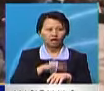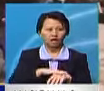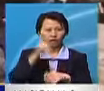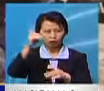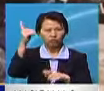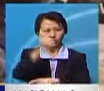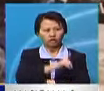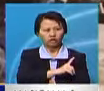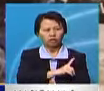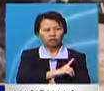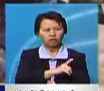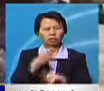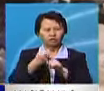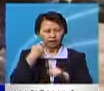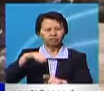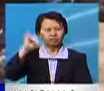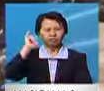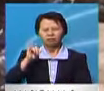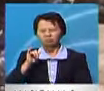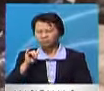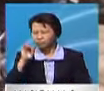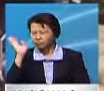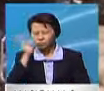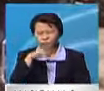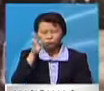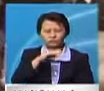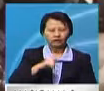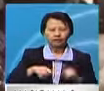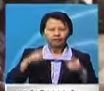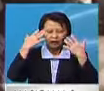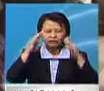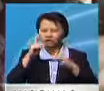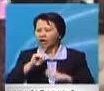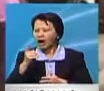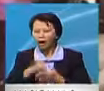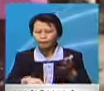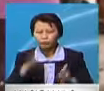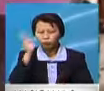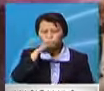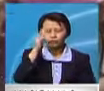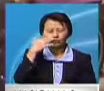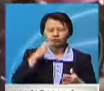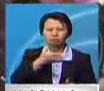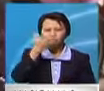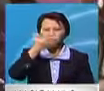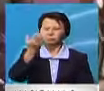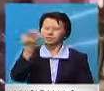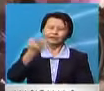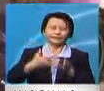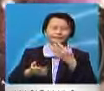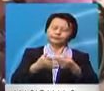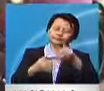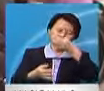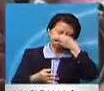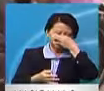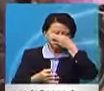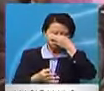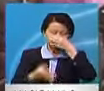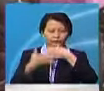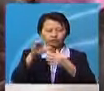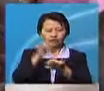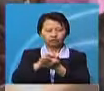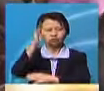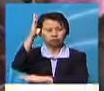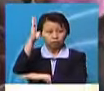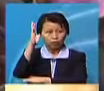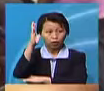satu hari daripada semalam lah. Tapi tak dapat kesan sangat. Cuma ingat bau-bau biasa. Lepas tu, dah tengah